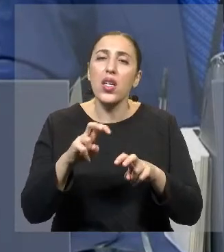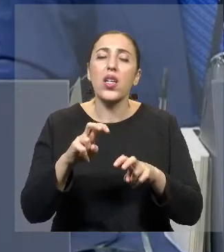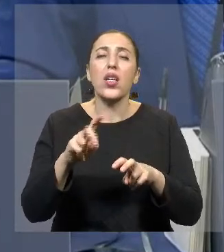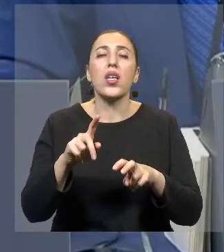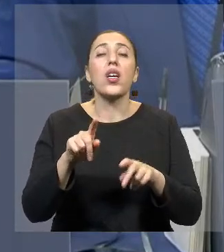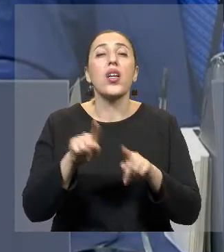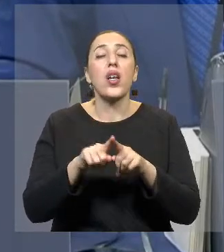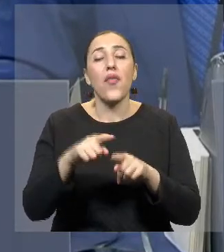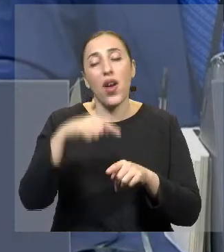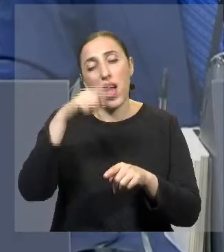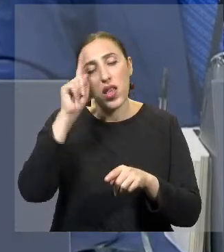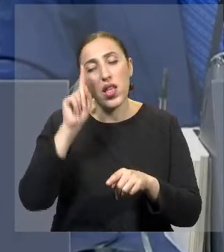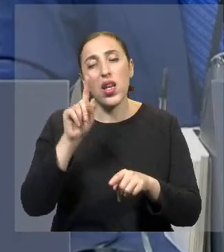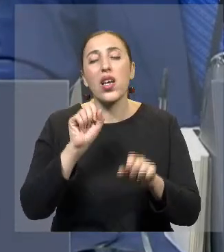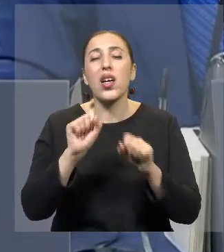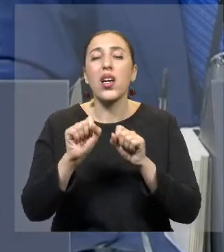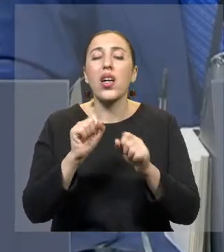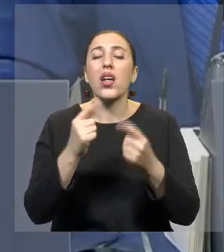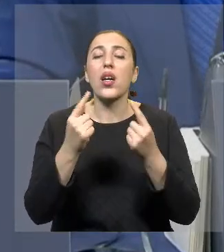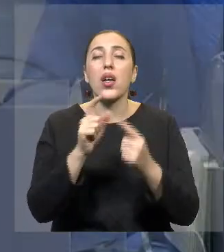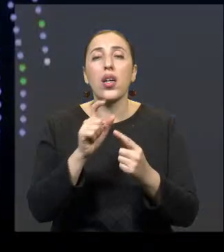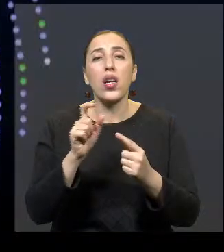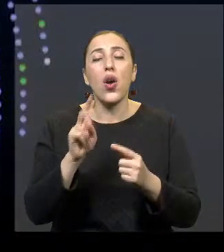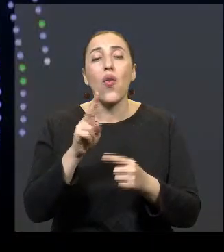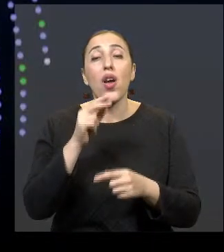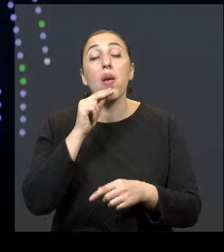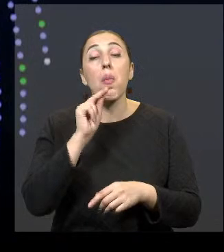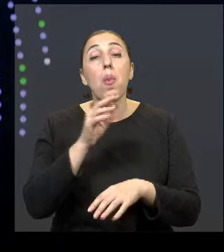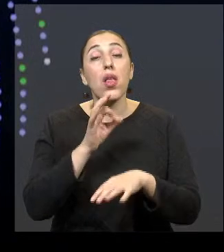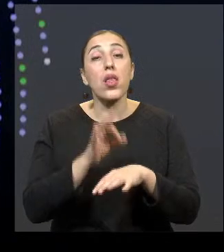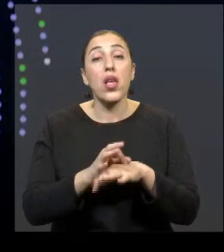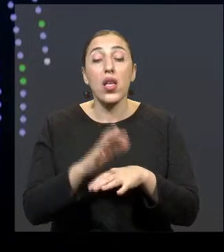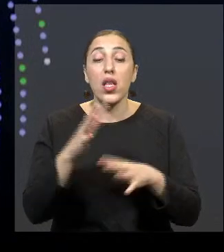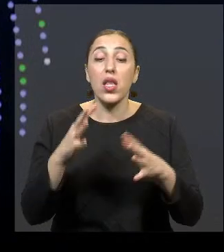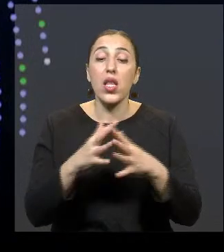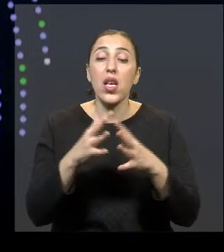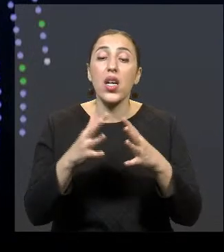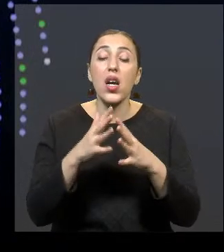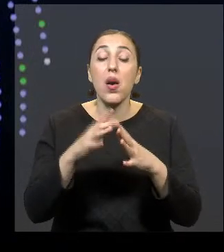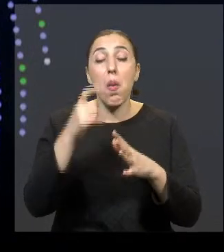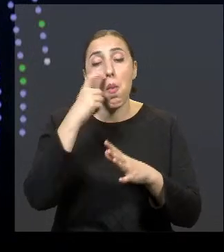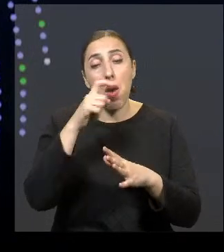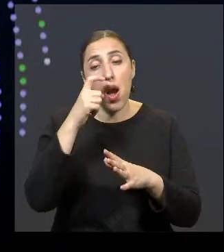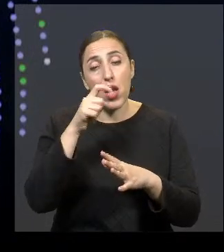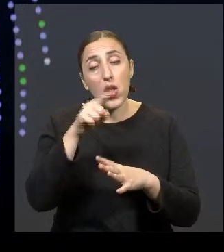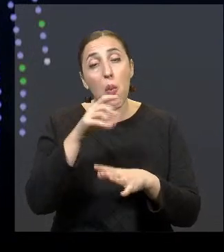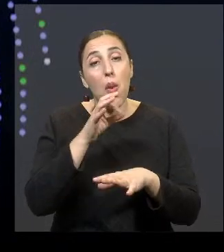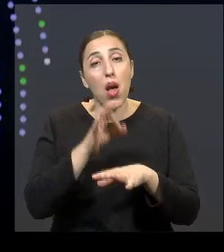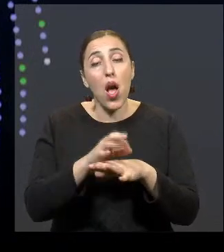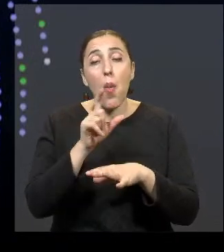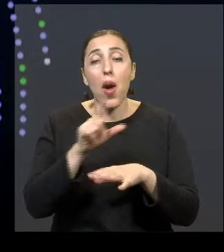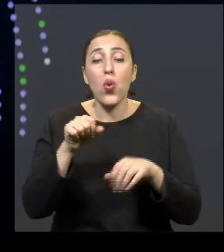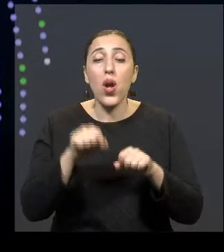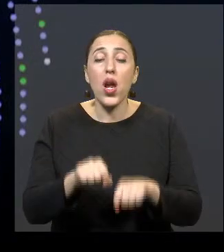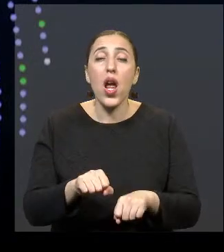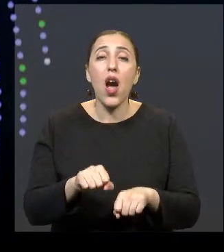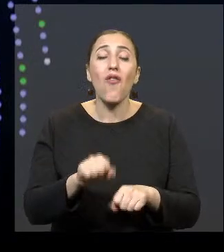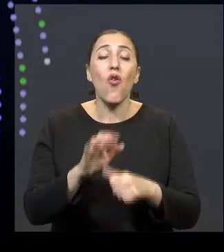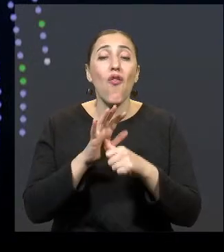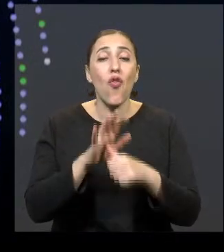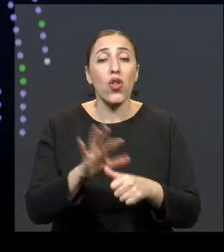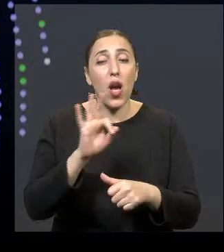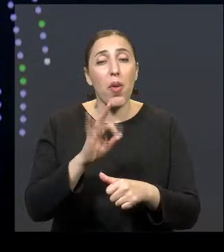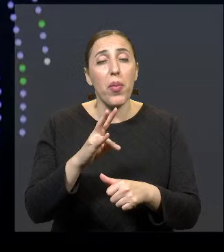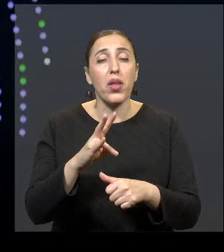Այն պաշտոնյաների նկատման, որոնք պատասխանատու են հրադատարի բազմաթիվ խաղթումների և մարդու իրավունքների ոտնահարման համար։